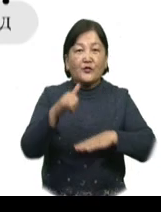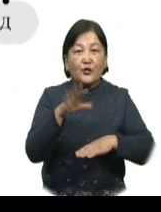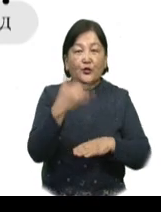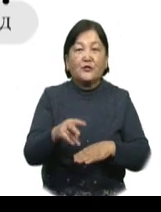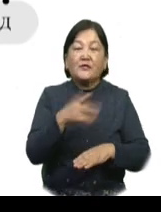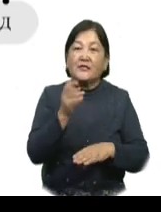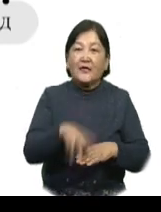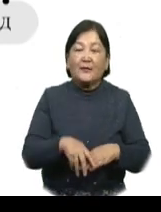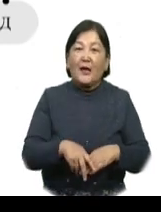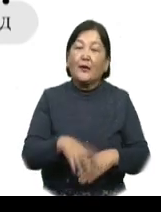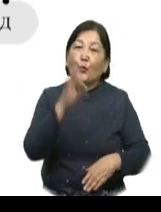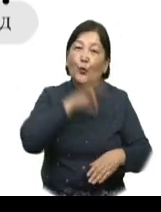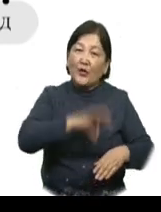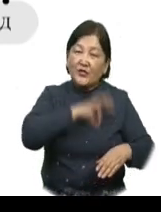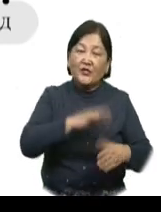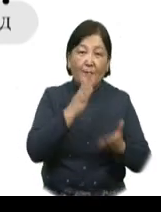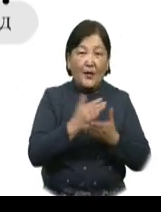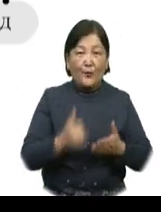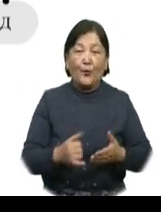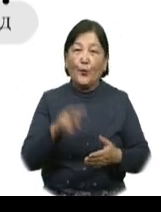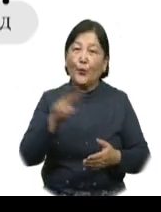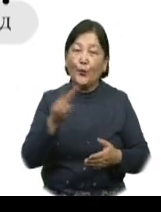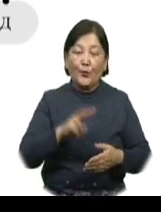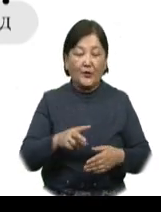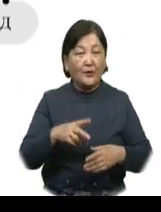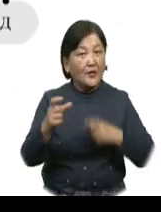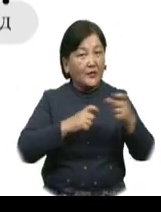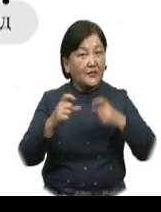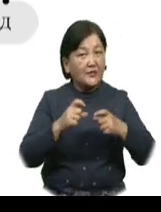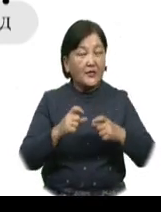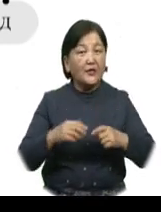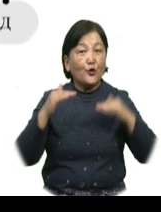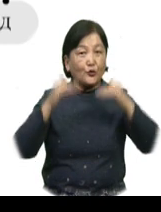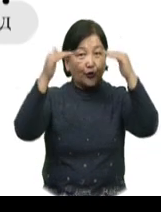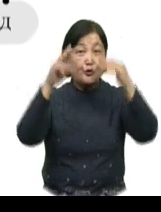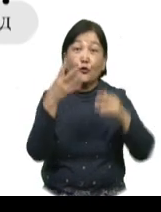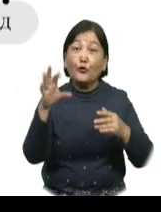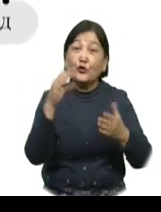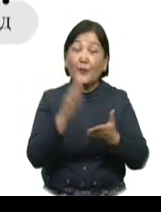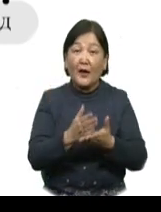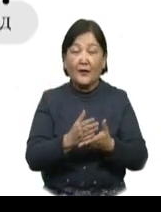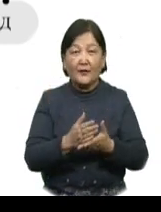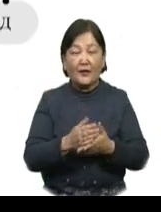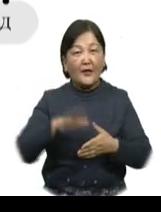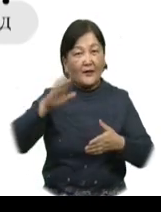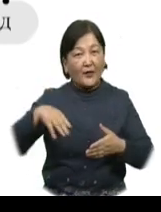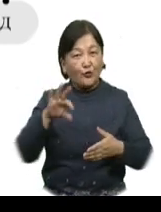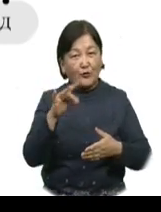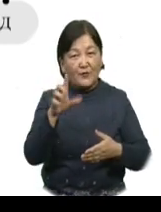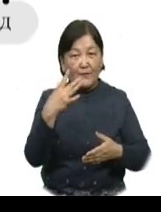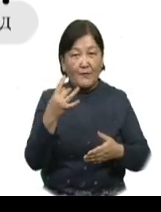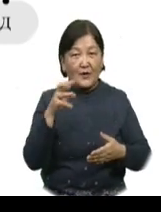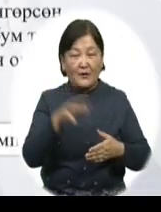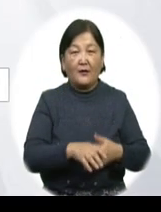төсвийн зарцуулалт маань үр ашигтай байх юм бол эдийн засгийн өсөлтөнд нөлөөлдөг. За мөн цаашдах юм бол төлбөрийн баланс,